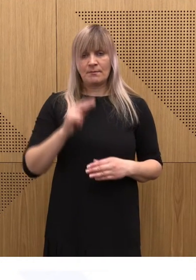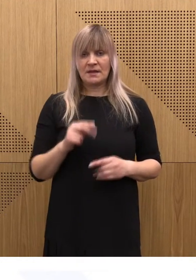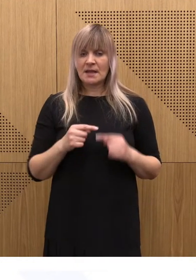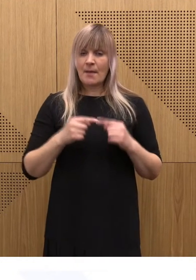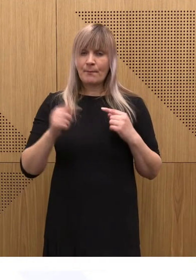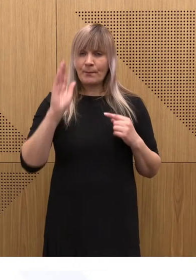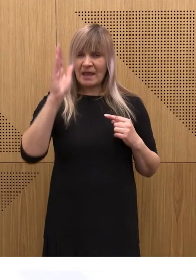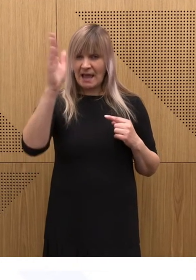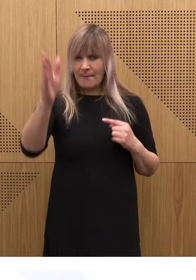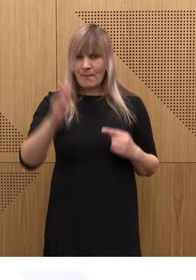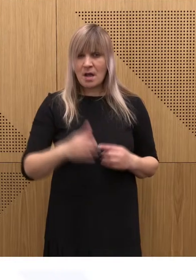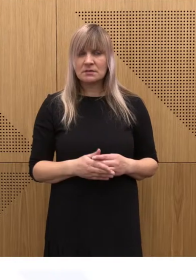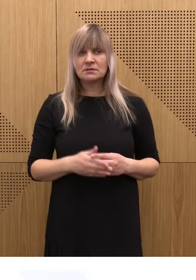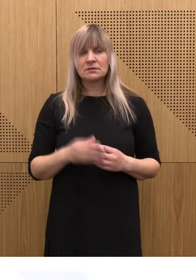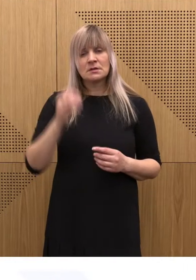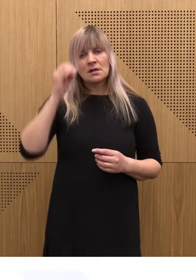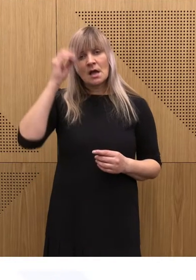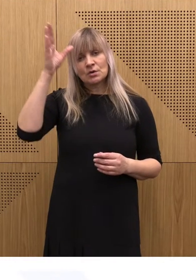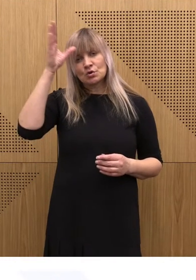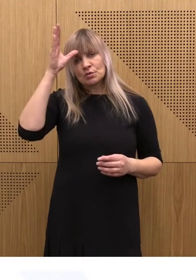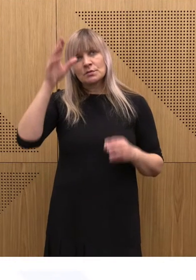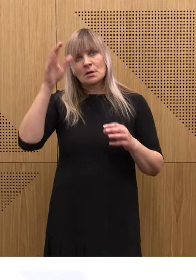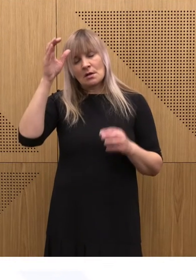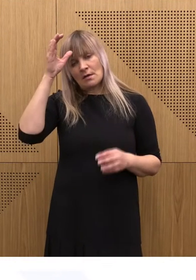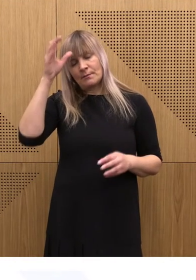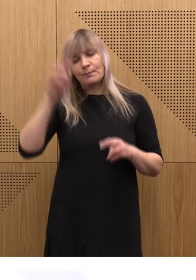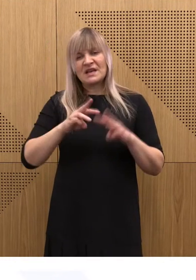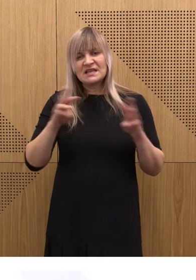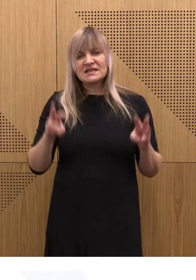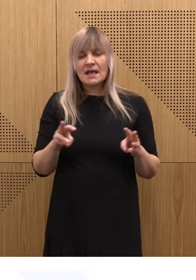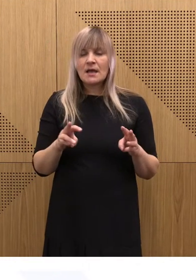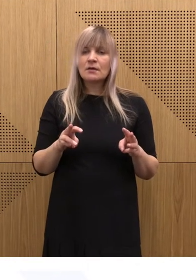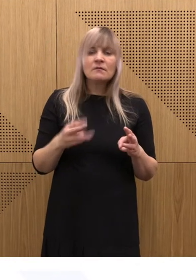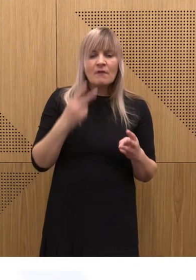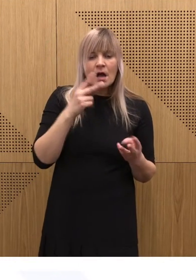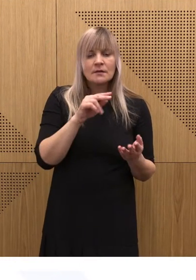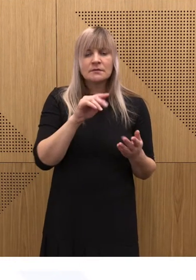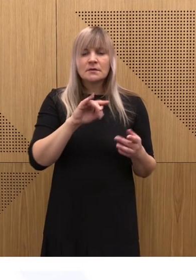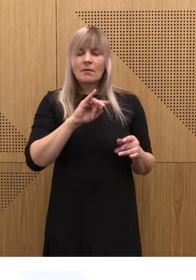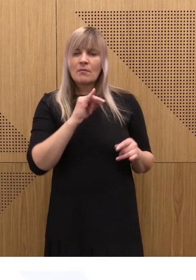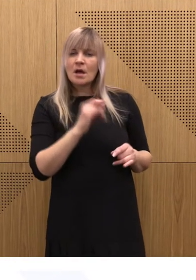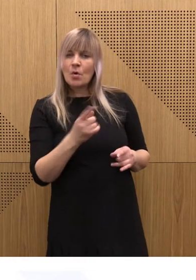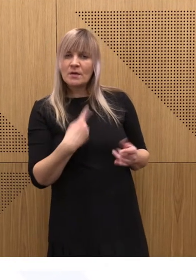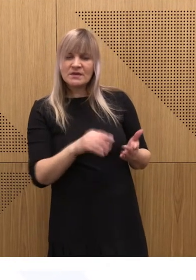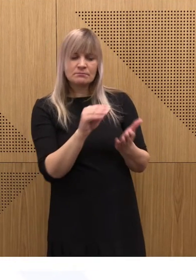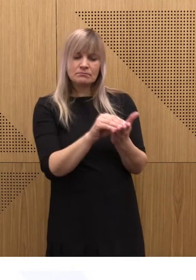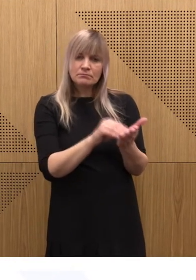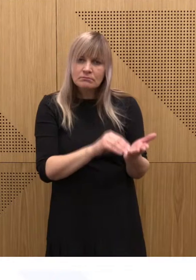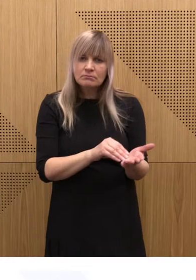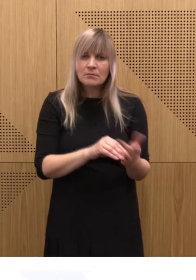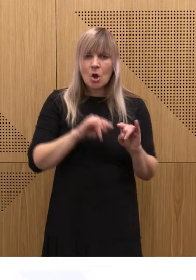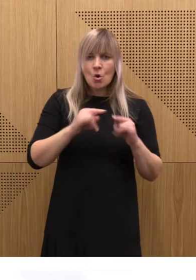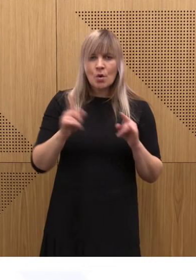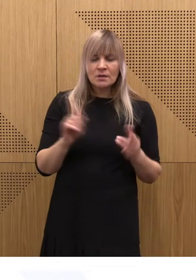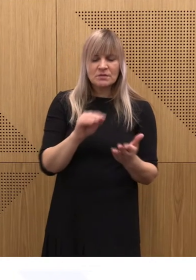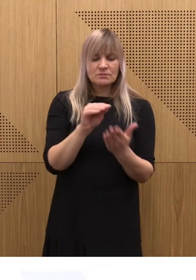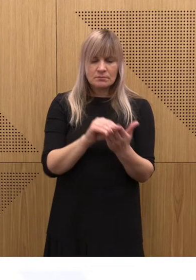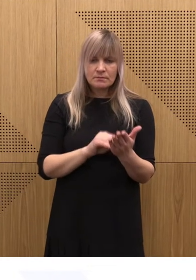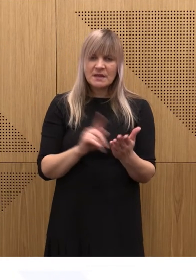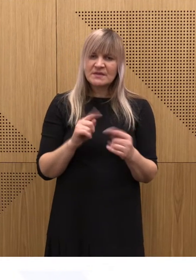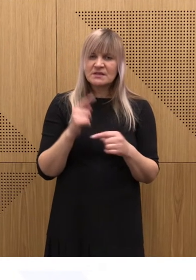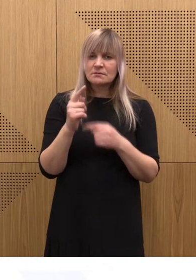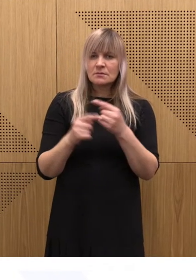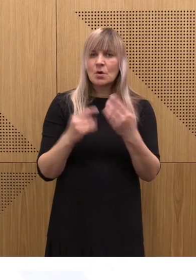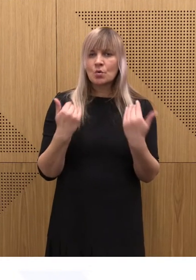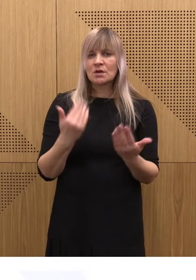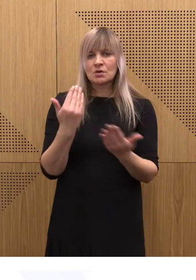Pikemas perspektiivis Haridusministeerium tegeleb sellega, et kaardistada lünki, vaadata, mida siis, milliste stsenaariumite järgi saab õpet